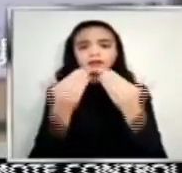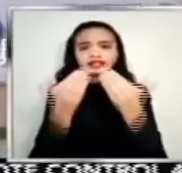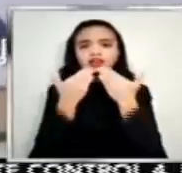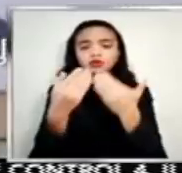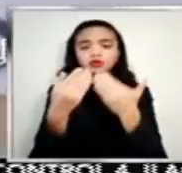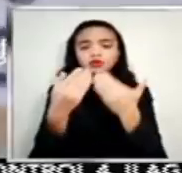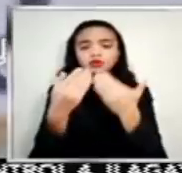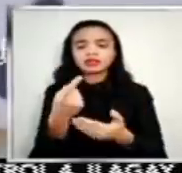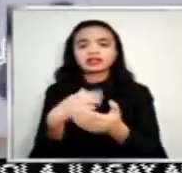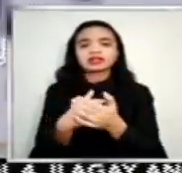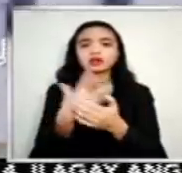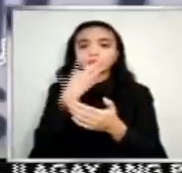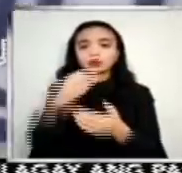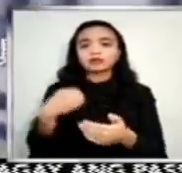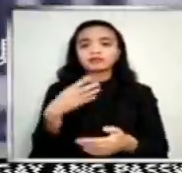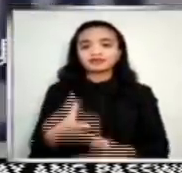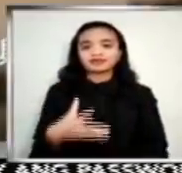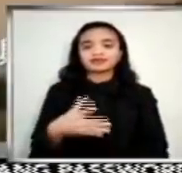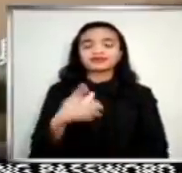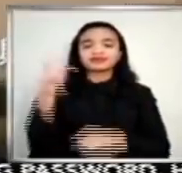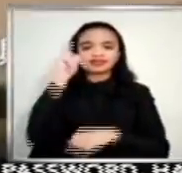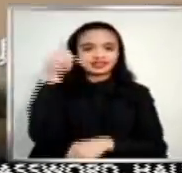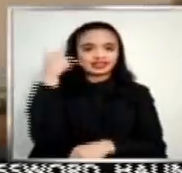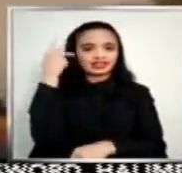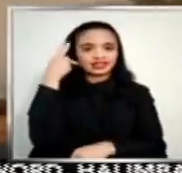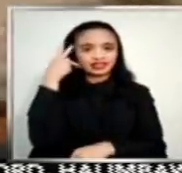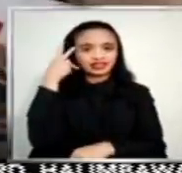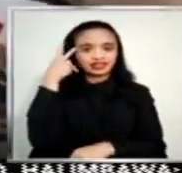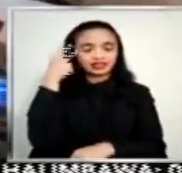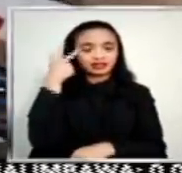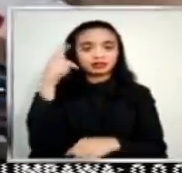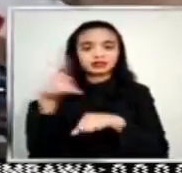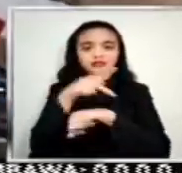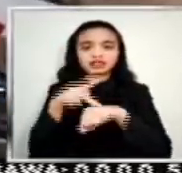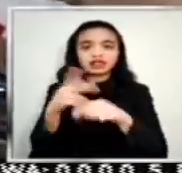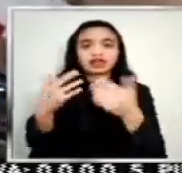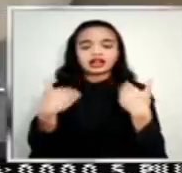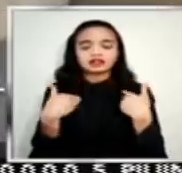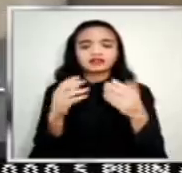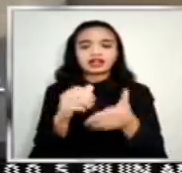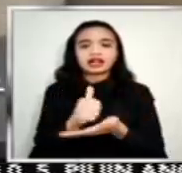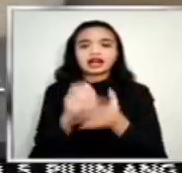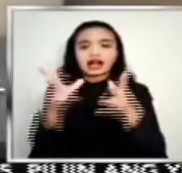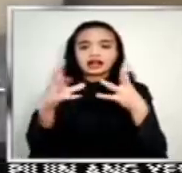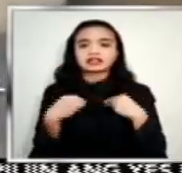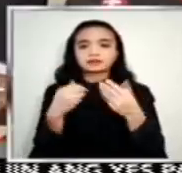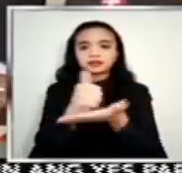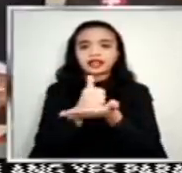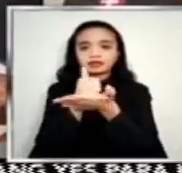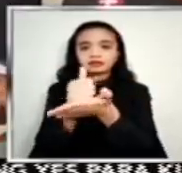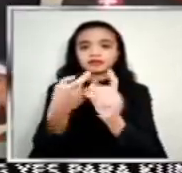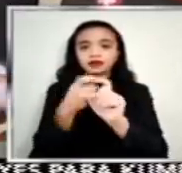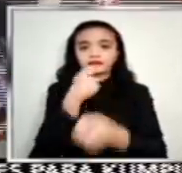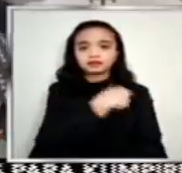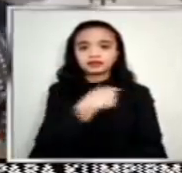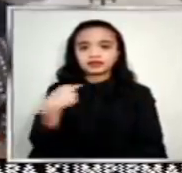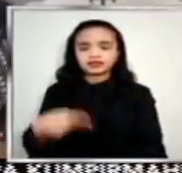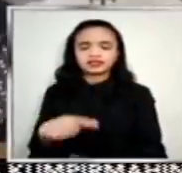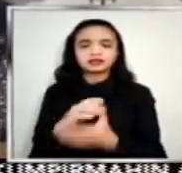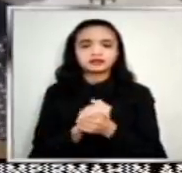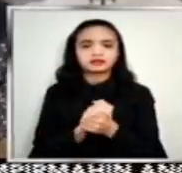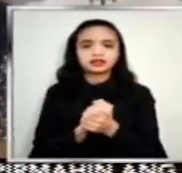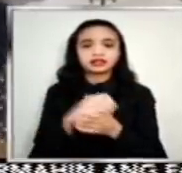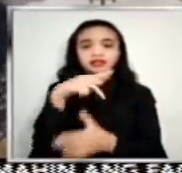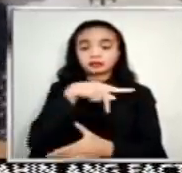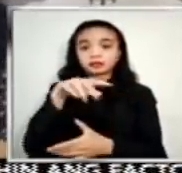gobyerno ng Pilipinas sa mga tulong na natanggap mula sa China. First class yung nakuha ni nating PPE. Chinese